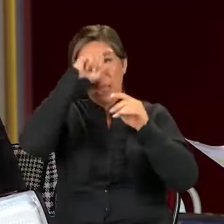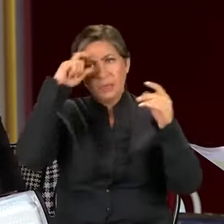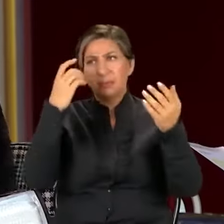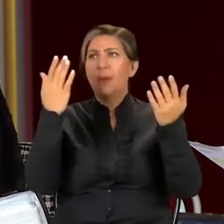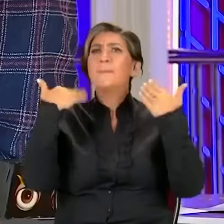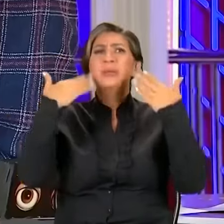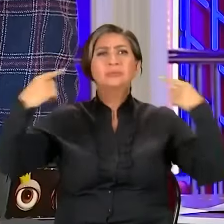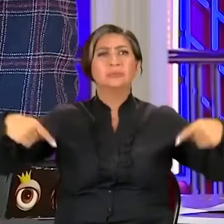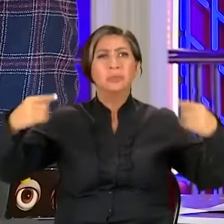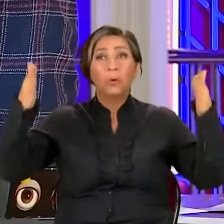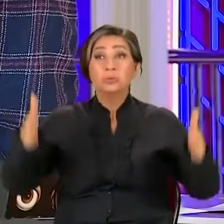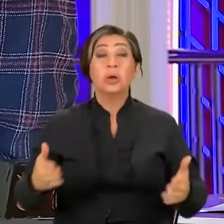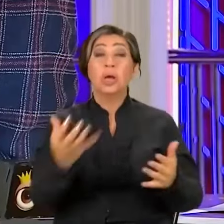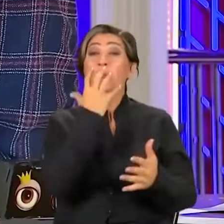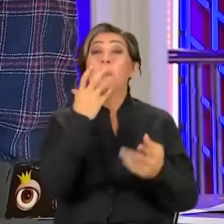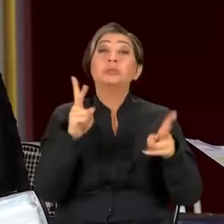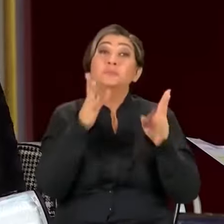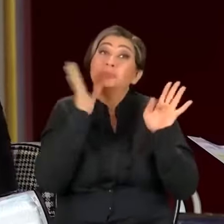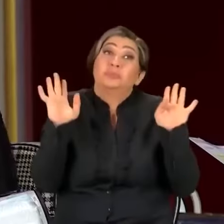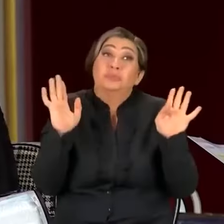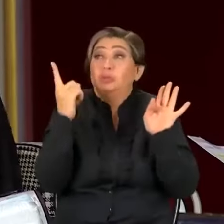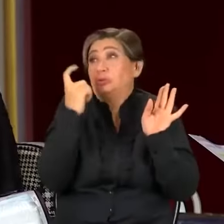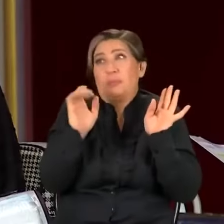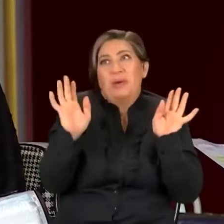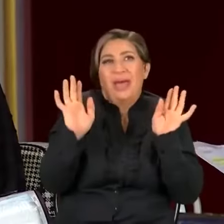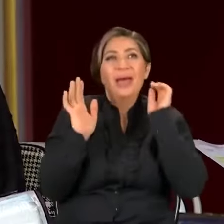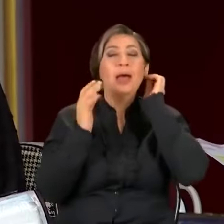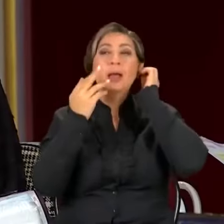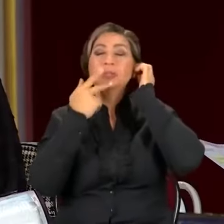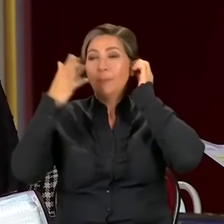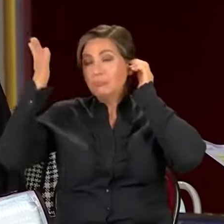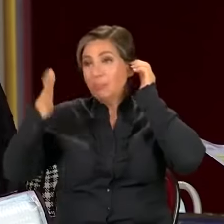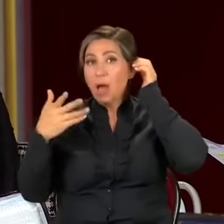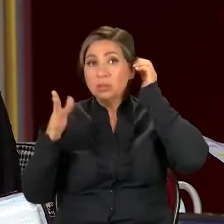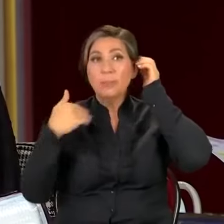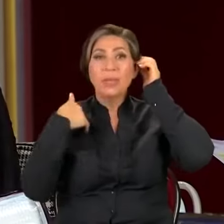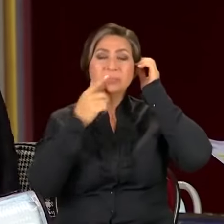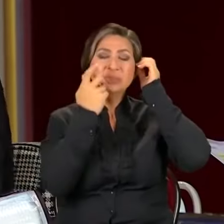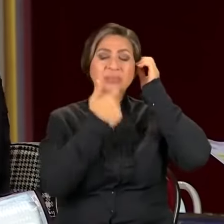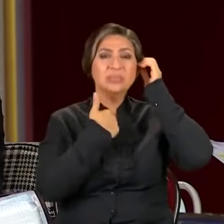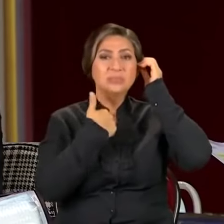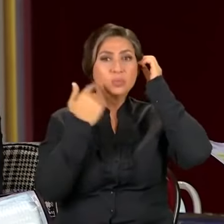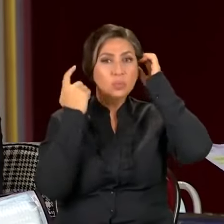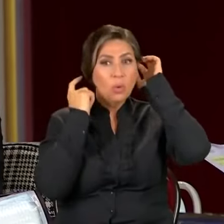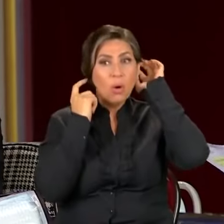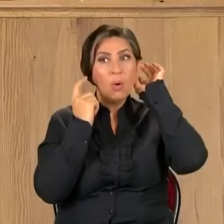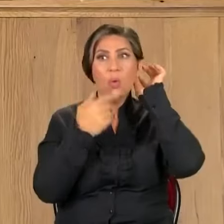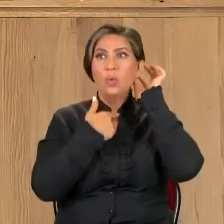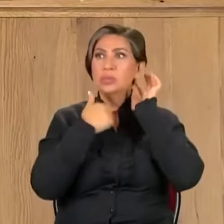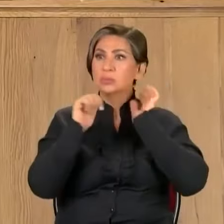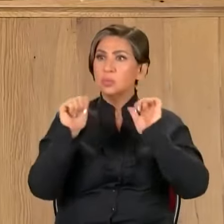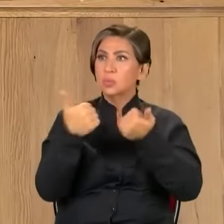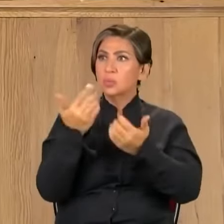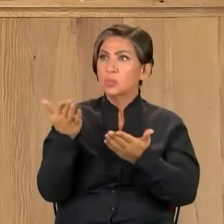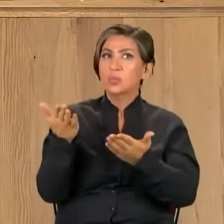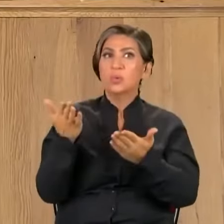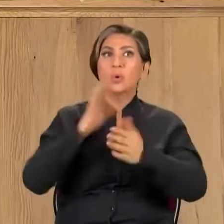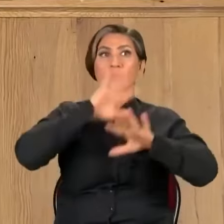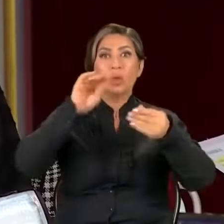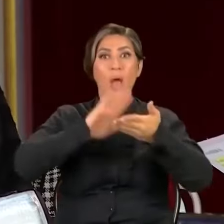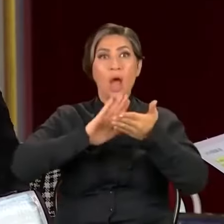açık. Neden klima açık değil onu da bilmiyorum. Ne olur sorma. Pencereler açık ve benim sesimi duyuyor. Diyor ki çok güzel bir ses var diyor.